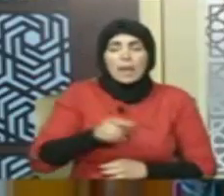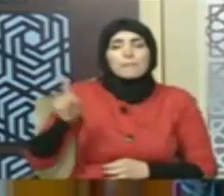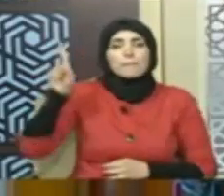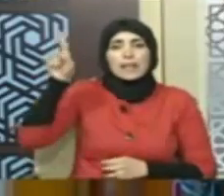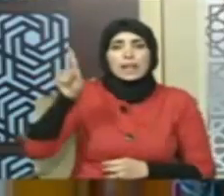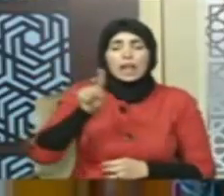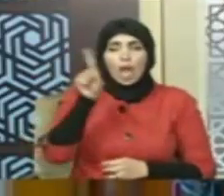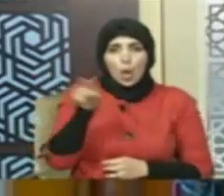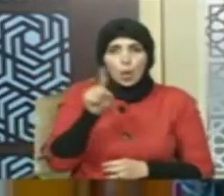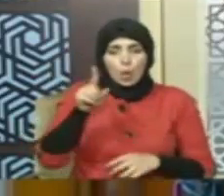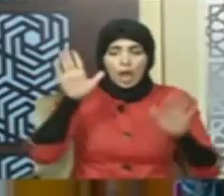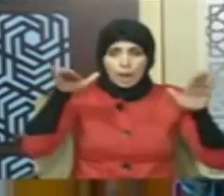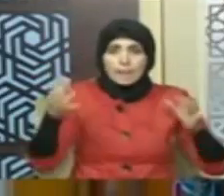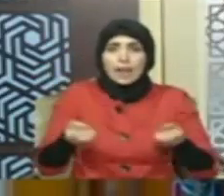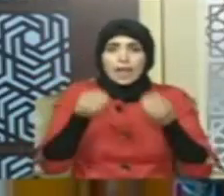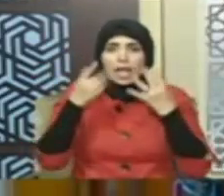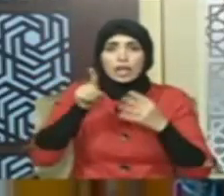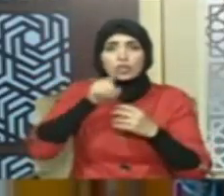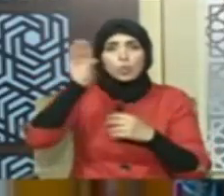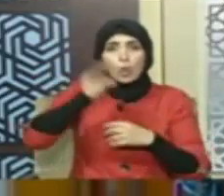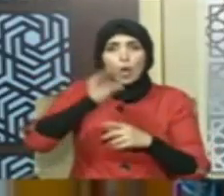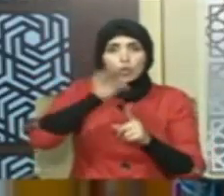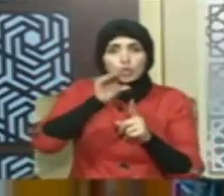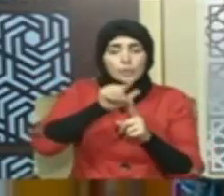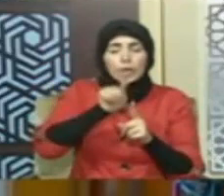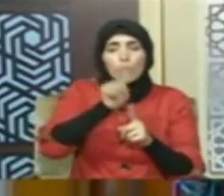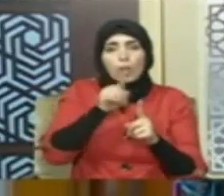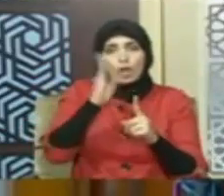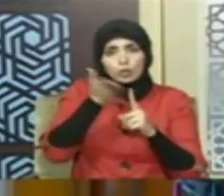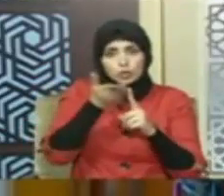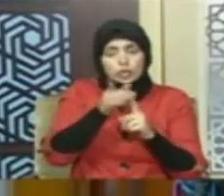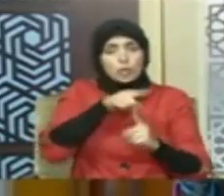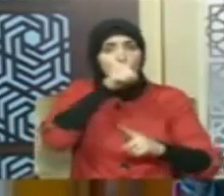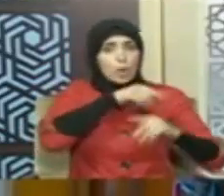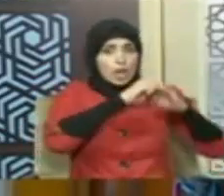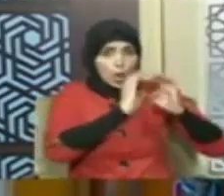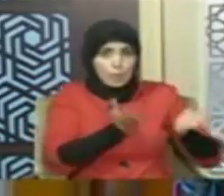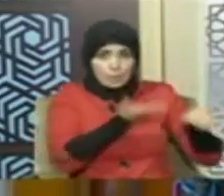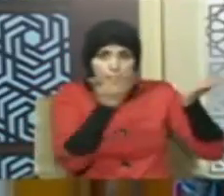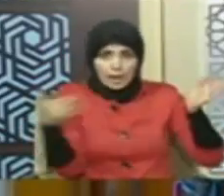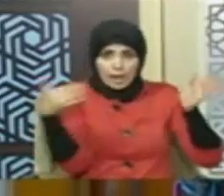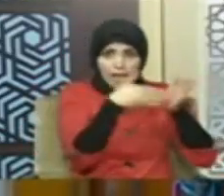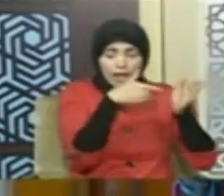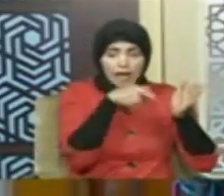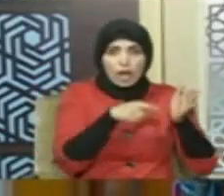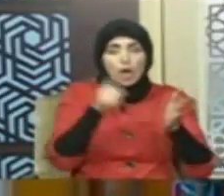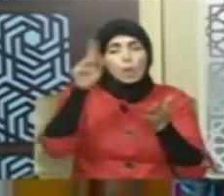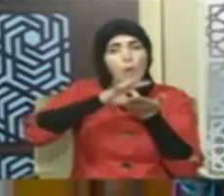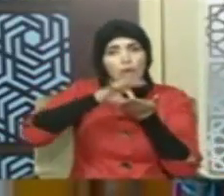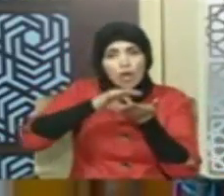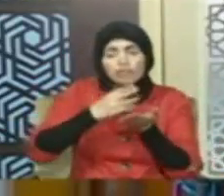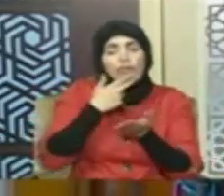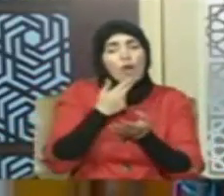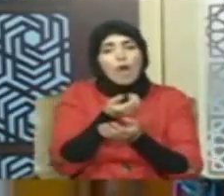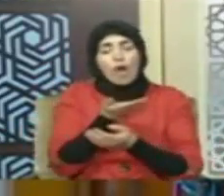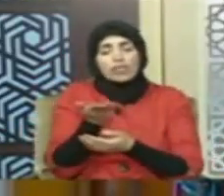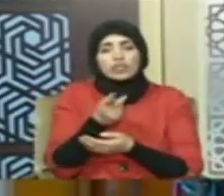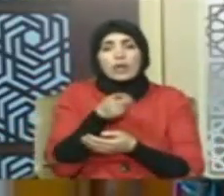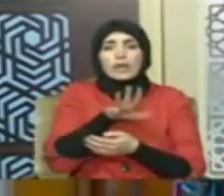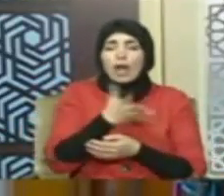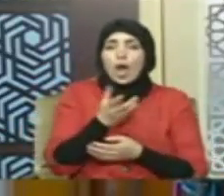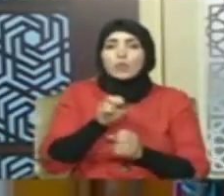وملائكته وكتبه ورسله واليوم الآخر والقضاء خيره وشره حلوه